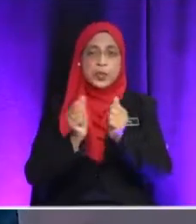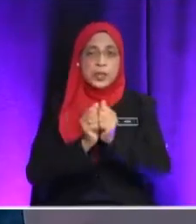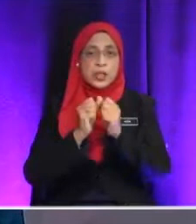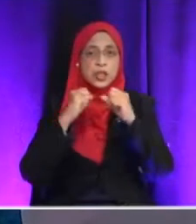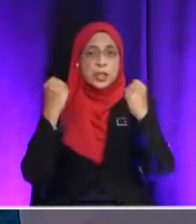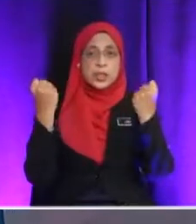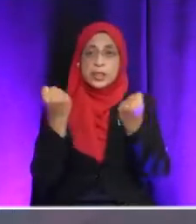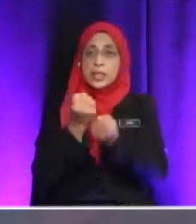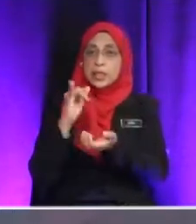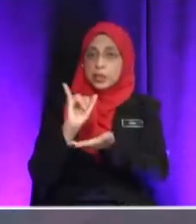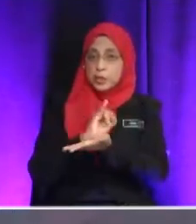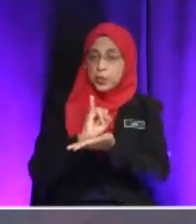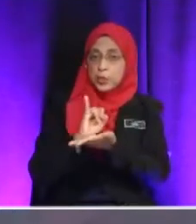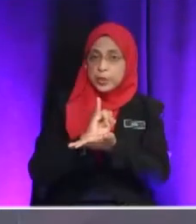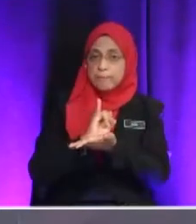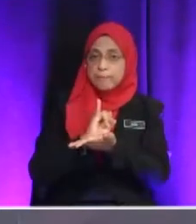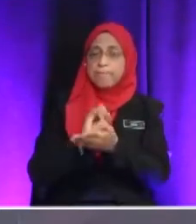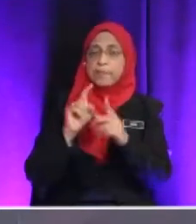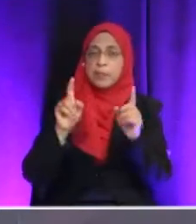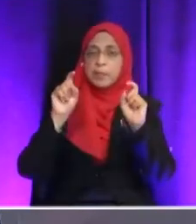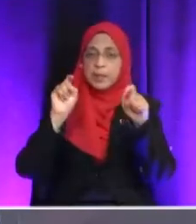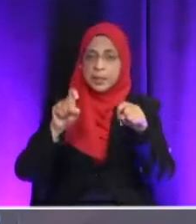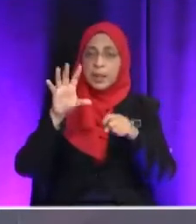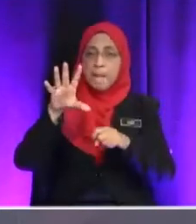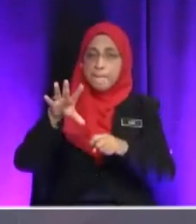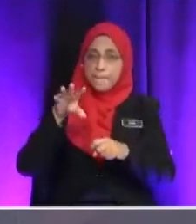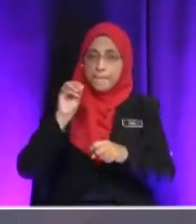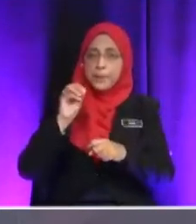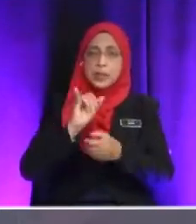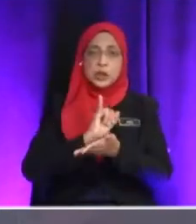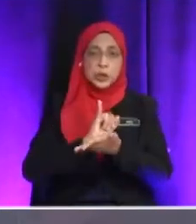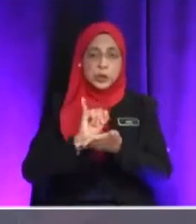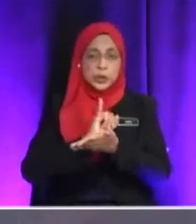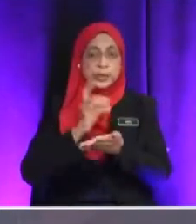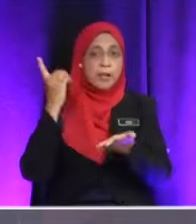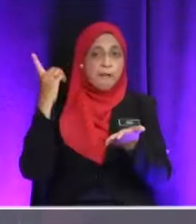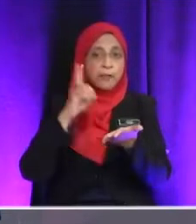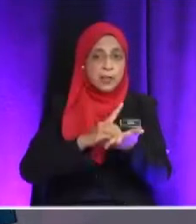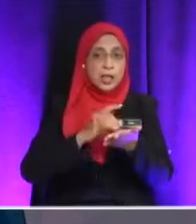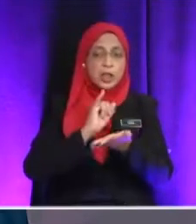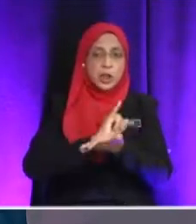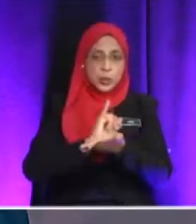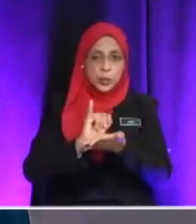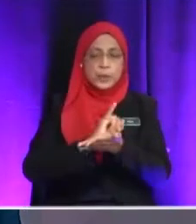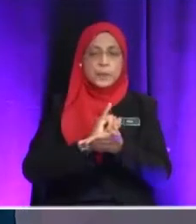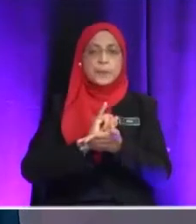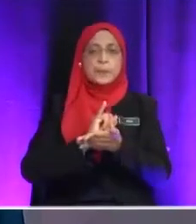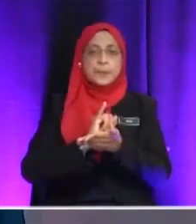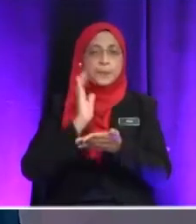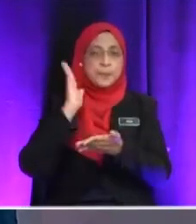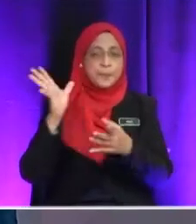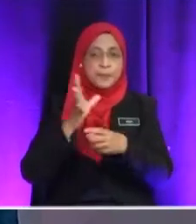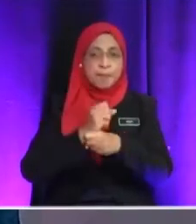insurance ada bedanya syarat mereka mestilah mengambil insulin tersebut barulah mendapat